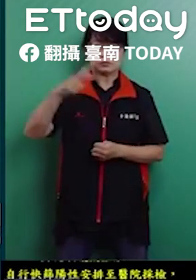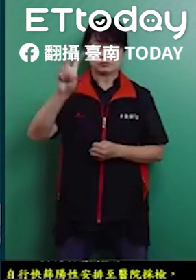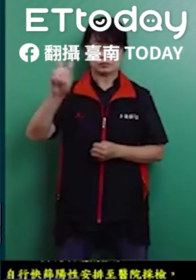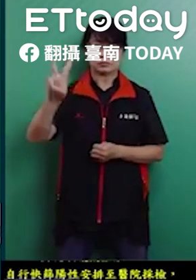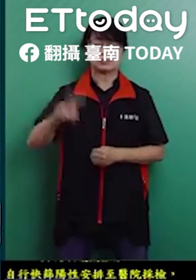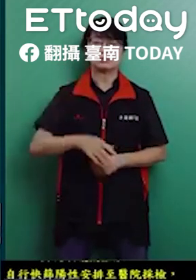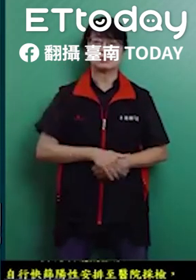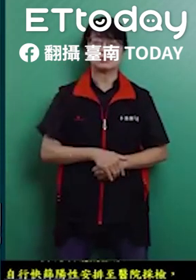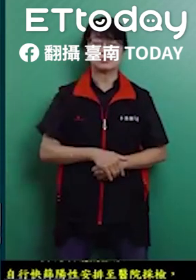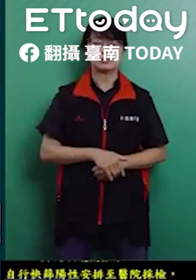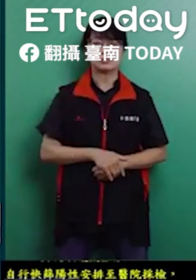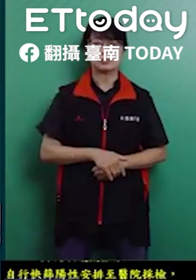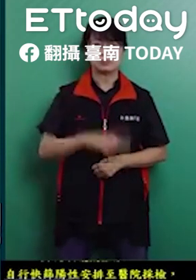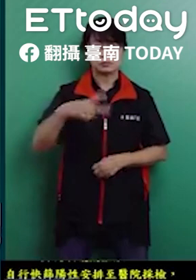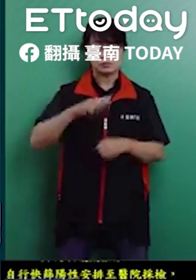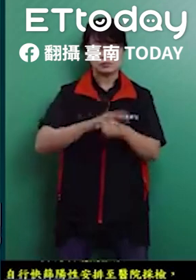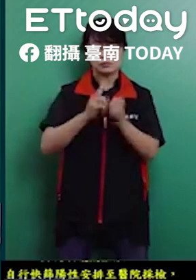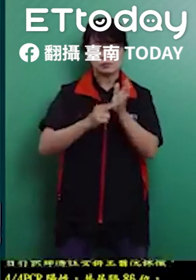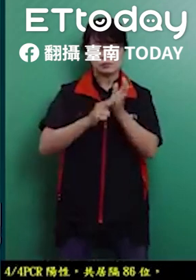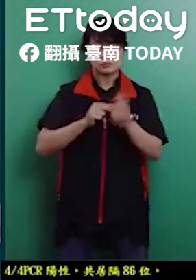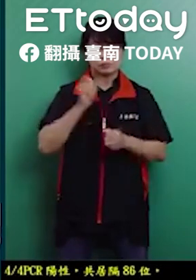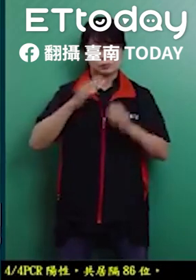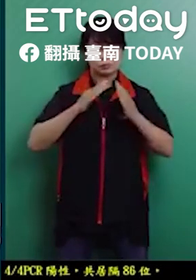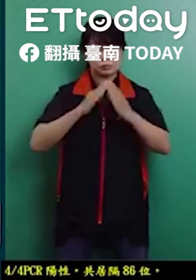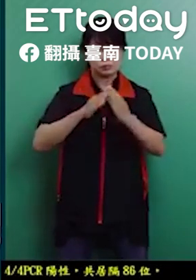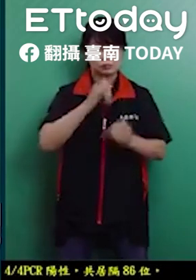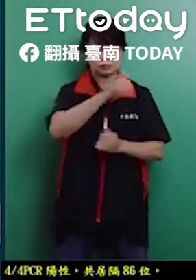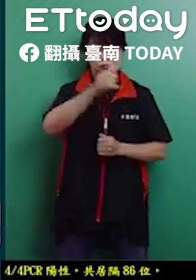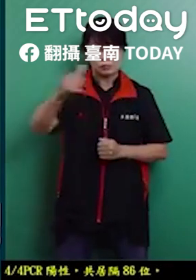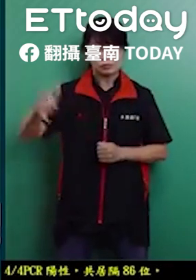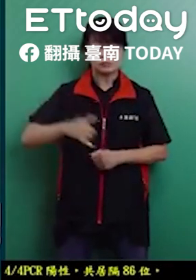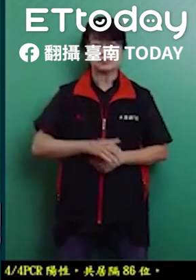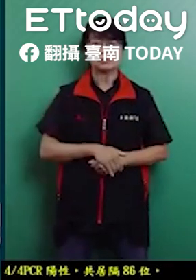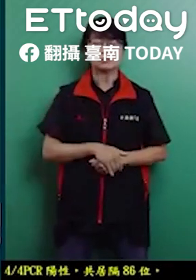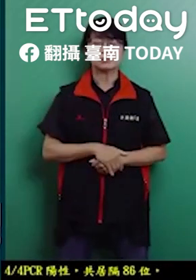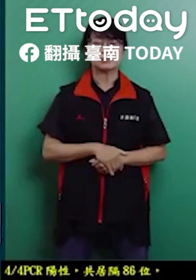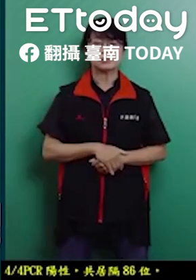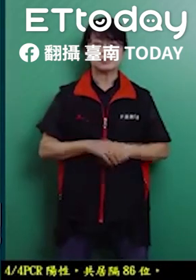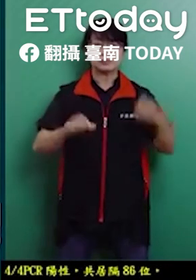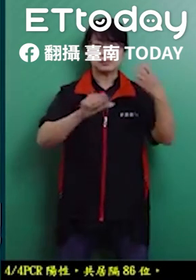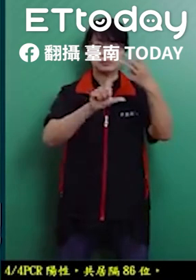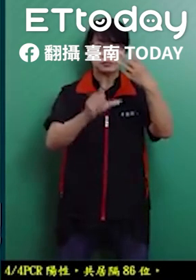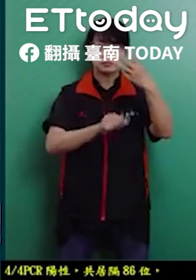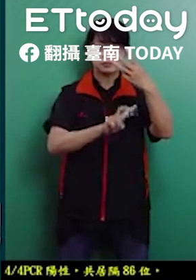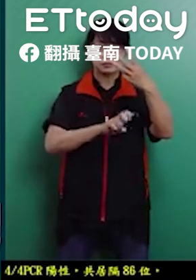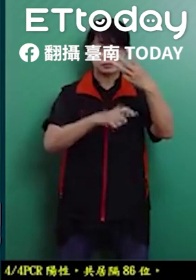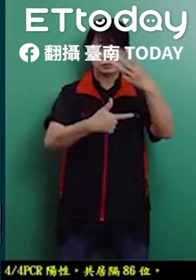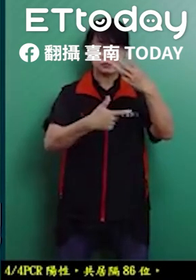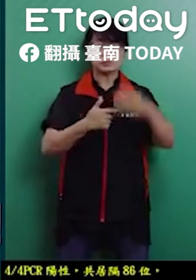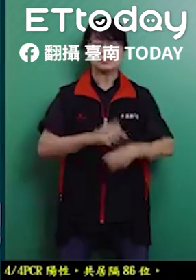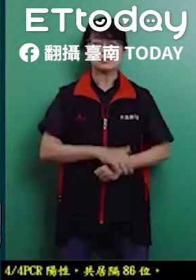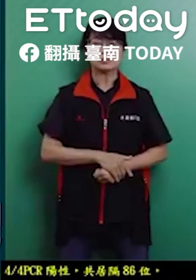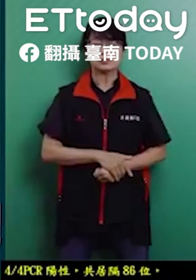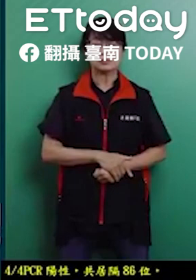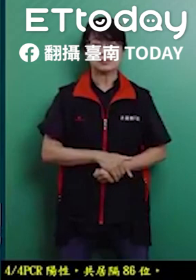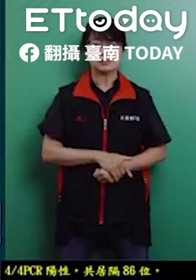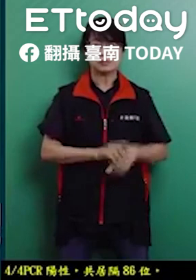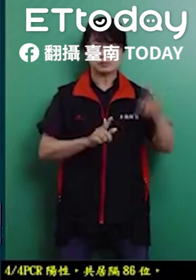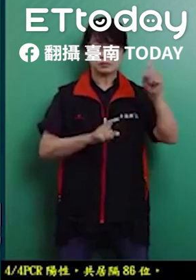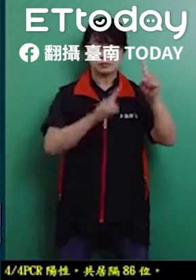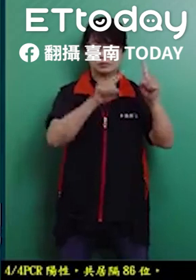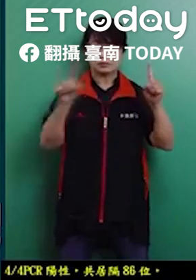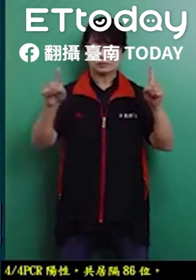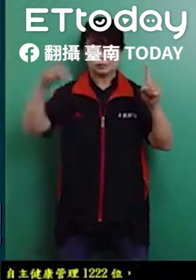1222位。再跟大家报告一下他的台南市的活动足迹，在3月26号。在11点